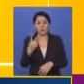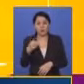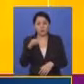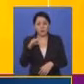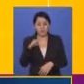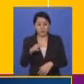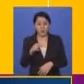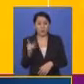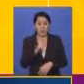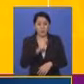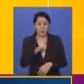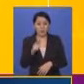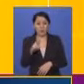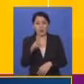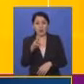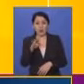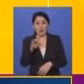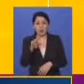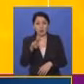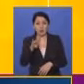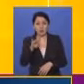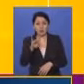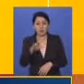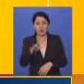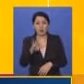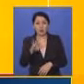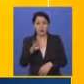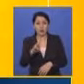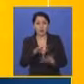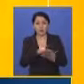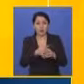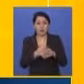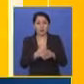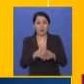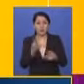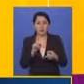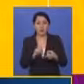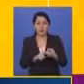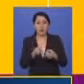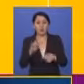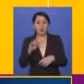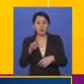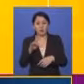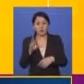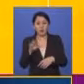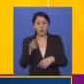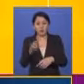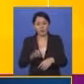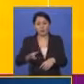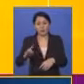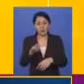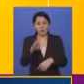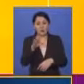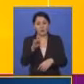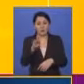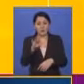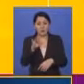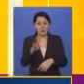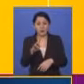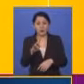де қадағалаймыз. Олар Есіл ауданының Жарғайын және Николаевка елді мекендерін байланыстырады. Екіншісі Ғабит Мүсірепов ауданының Бірлік пен